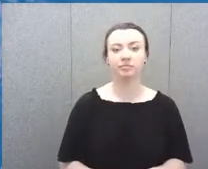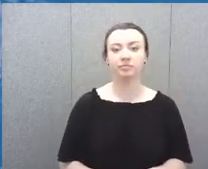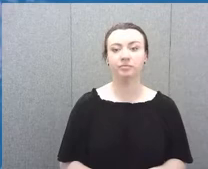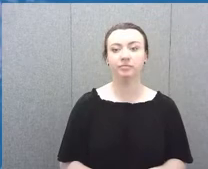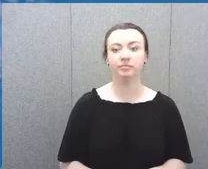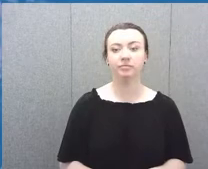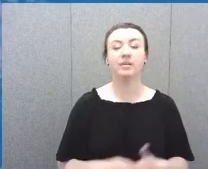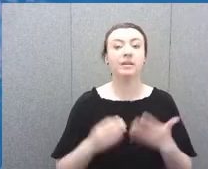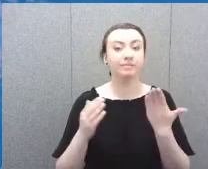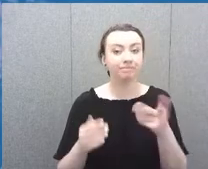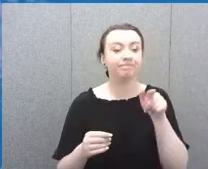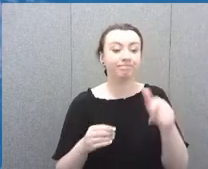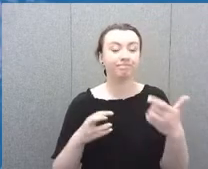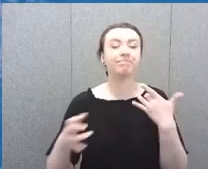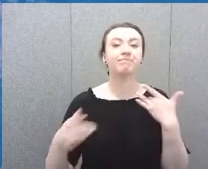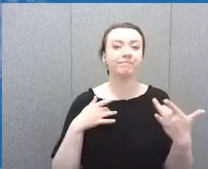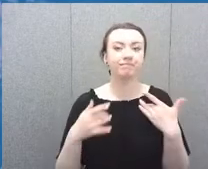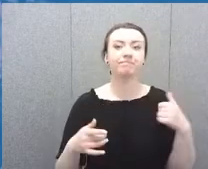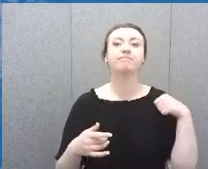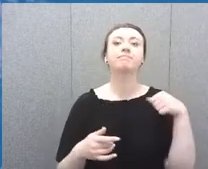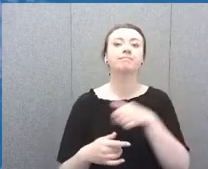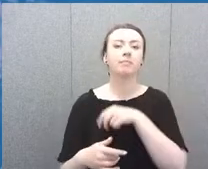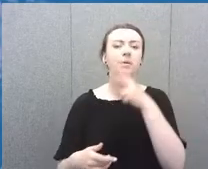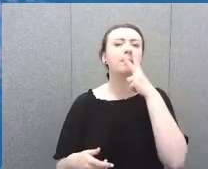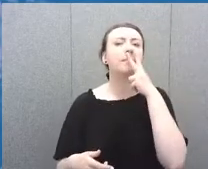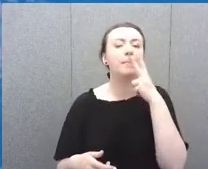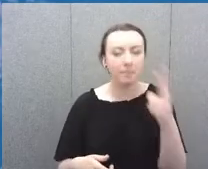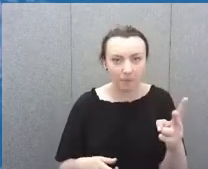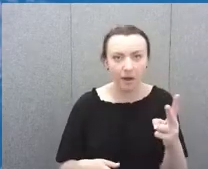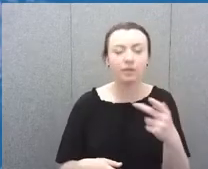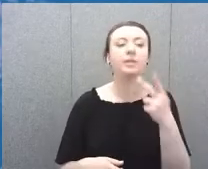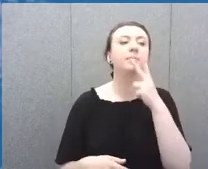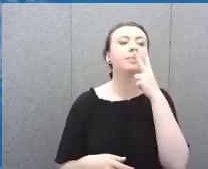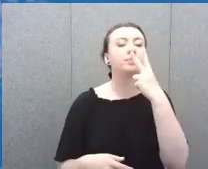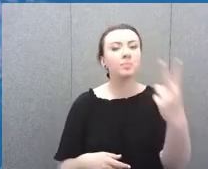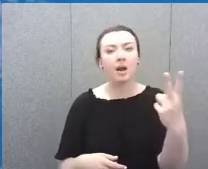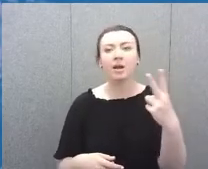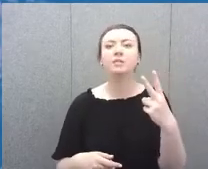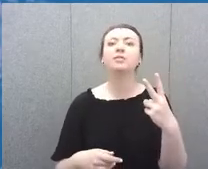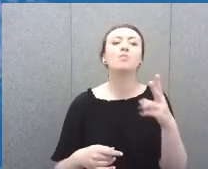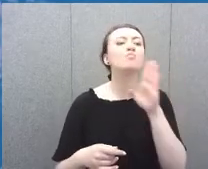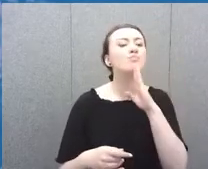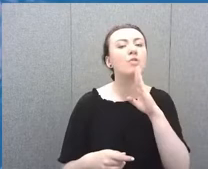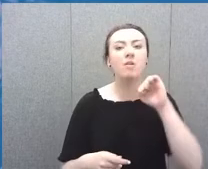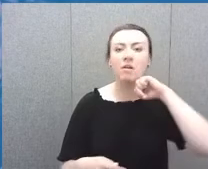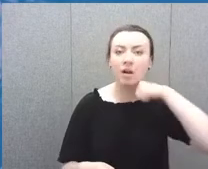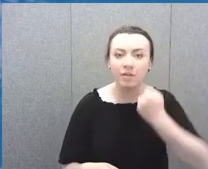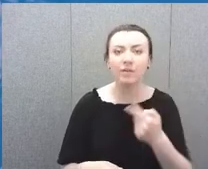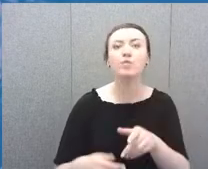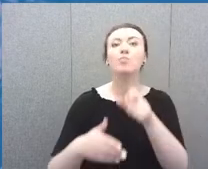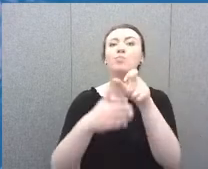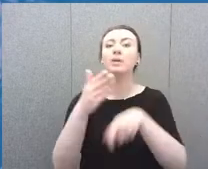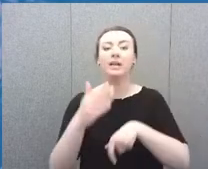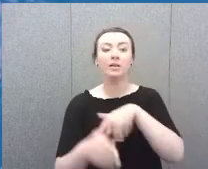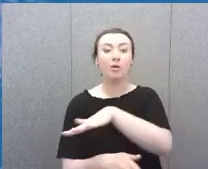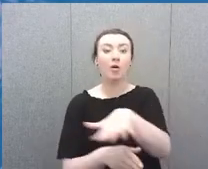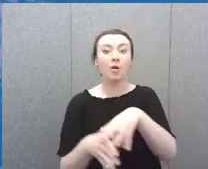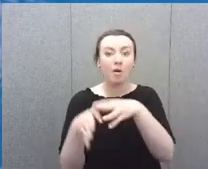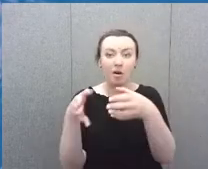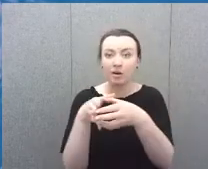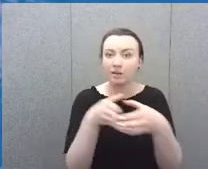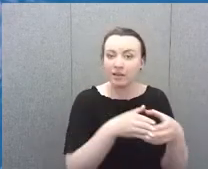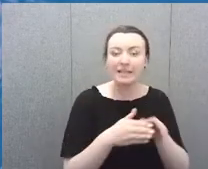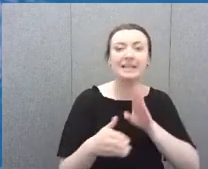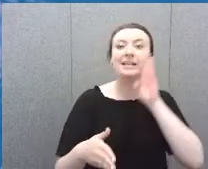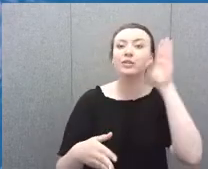препятствиями. Особенно если это женские гражданские организации, которые в странах Восточного партнерства